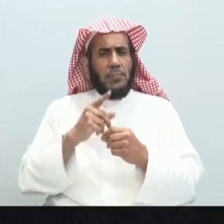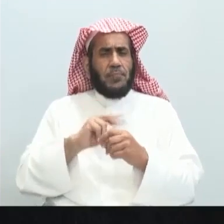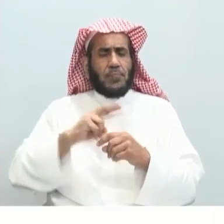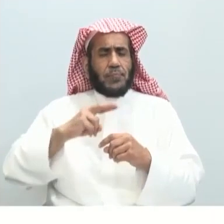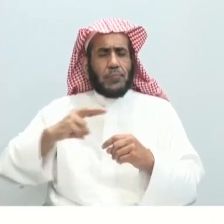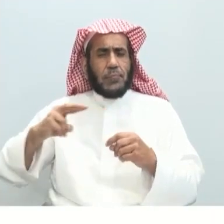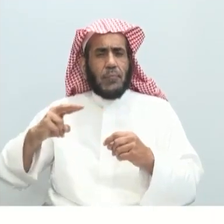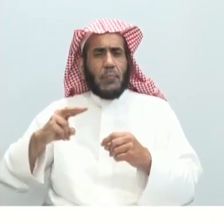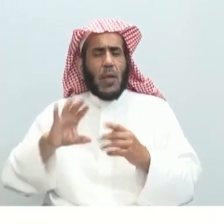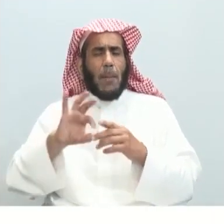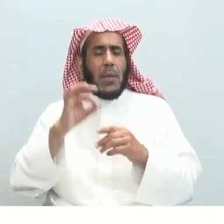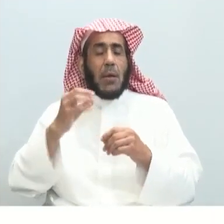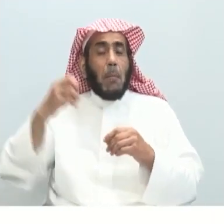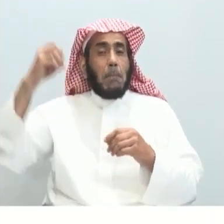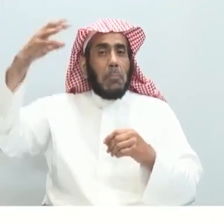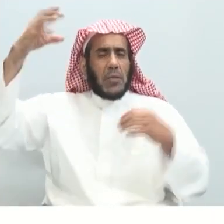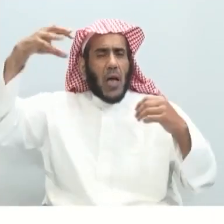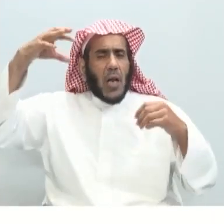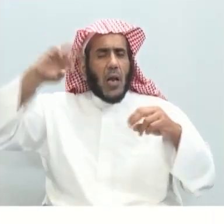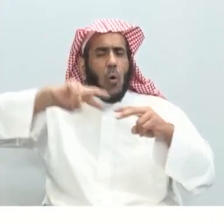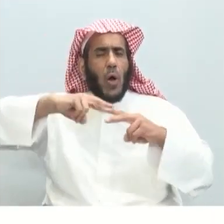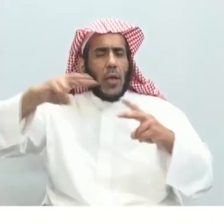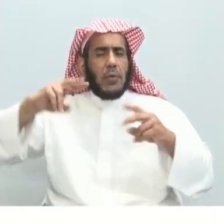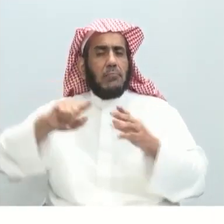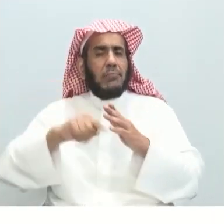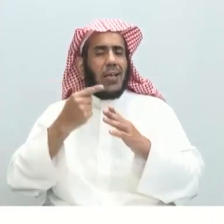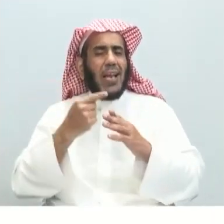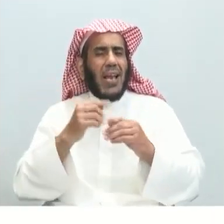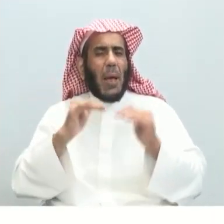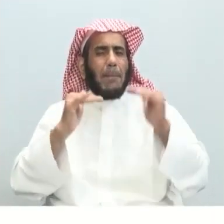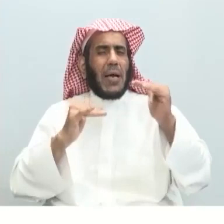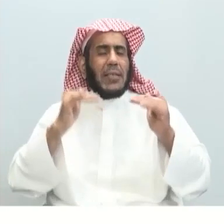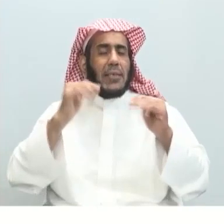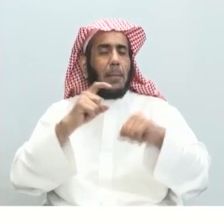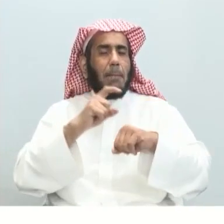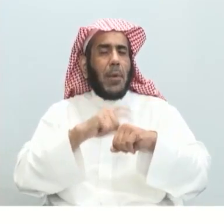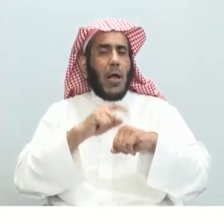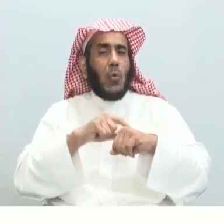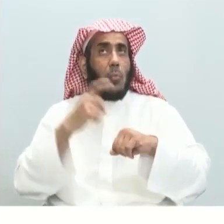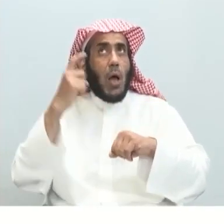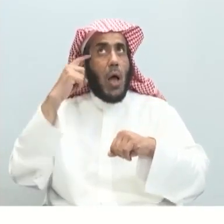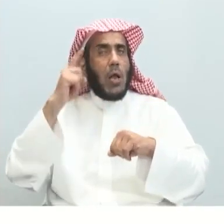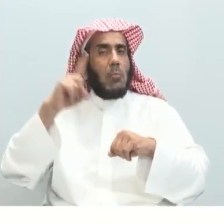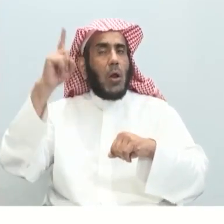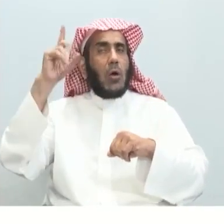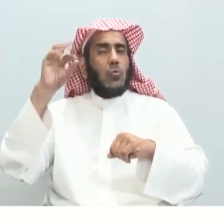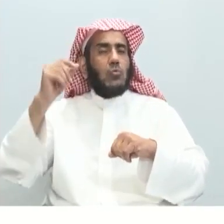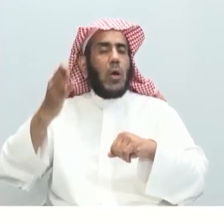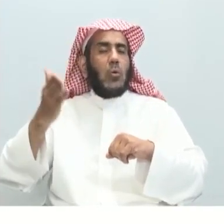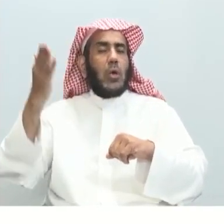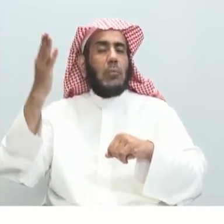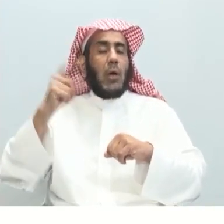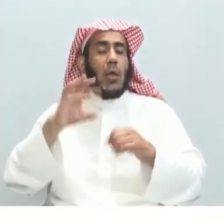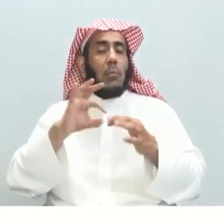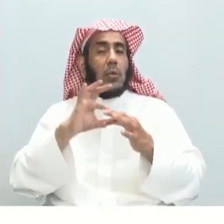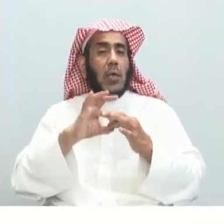كل شيء من مطر او غيره الا بقدر معلوم علمه الله سبحانه وتعالى هذا